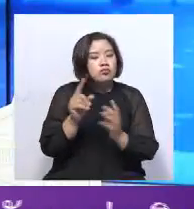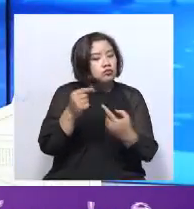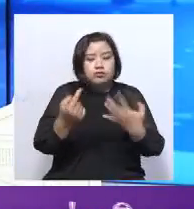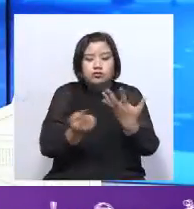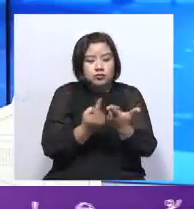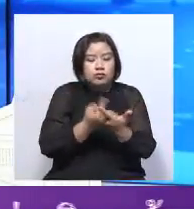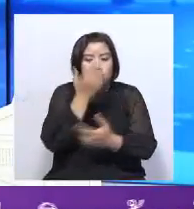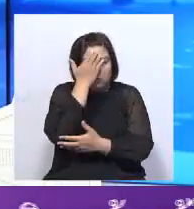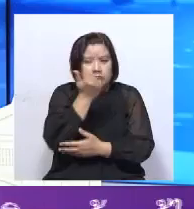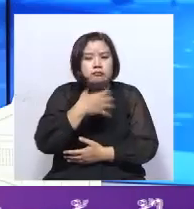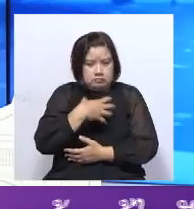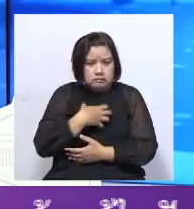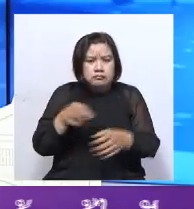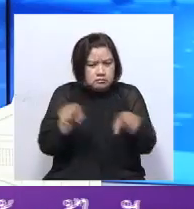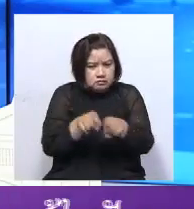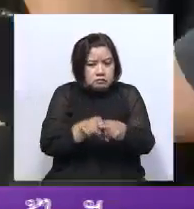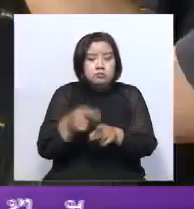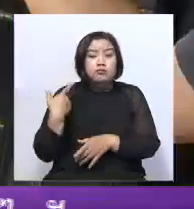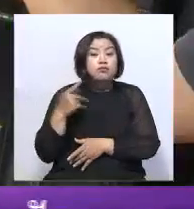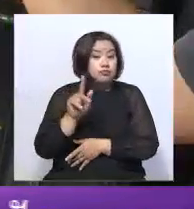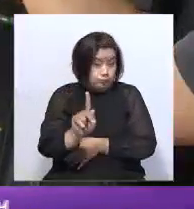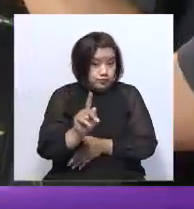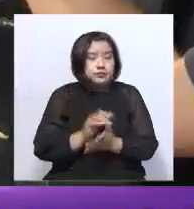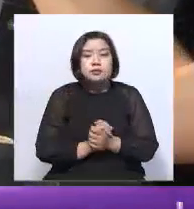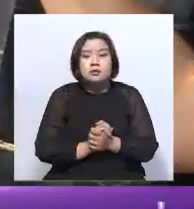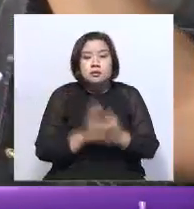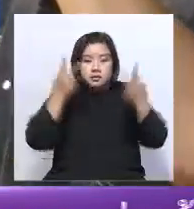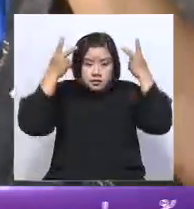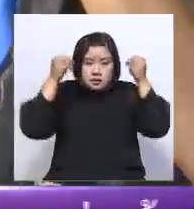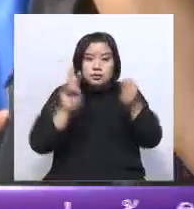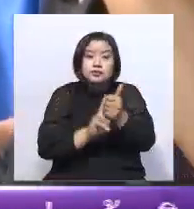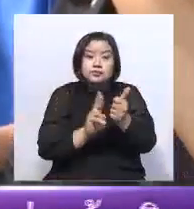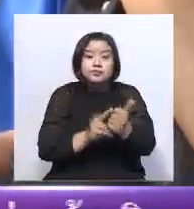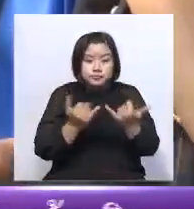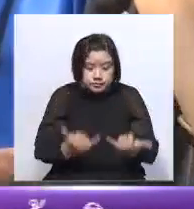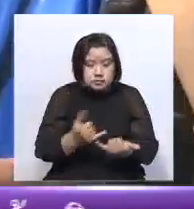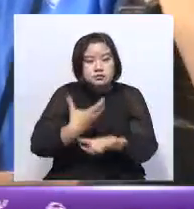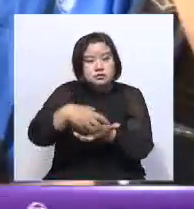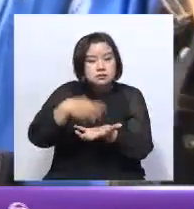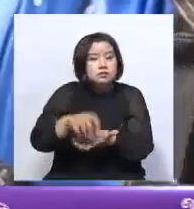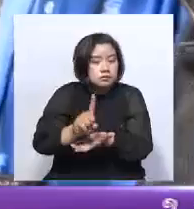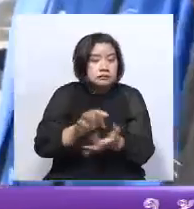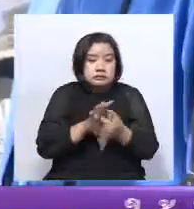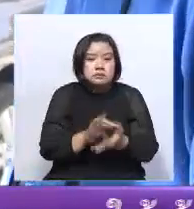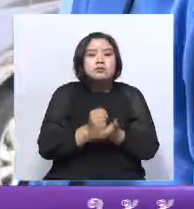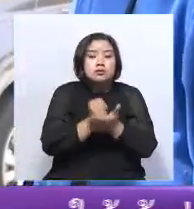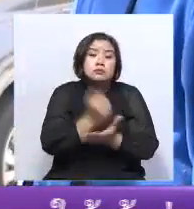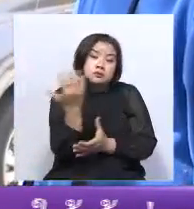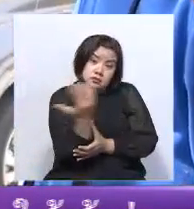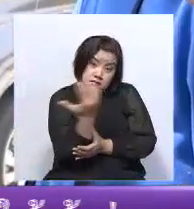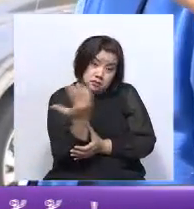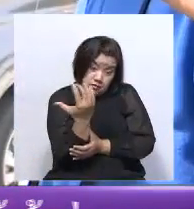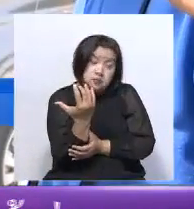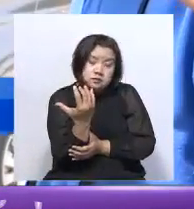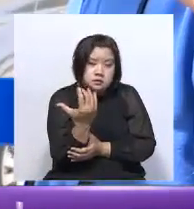ได้รับผลประโยชน์ร่วมกันค่ะนายวิษณุเครืองามรองนายกรัฐมนตรีได้เปิดเผยถึงการช่วยเหลือผู้ประกอบการทีวีดิจิทัลและกิจการ